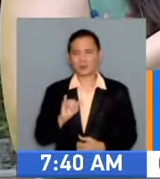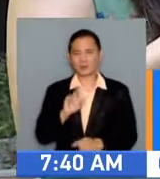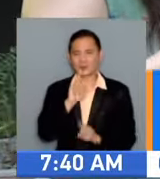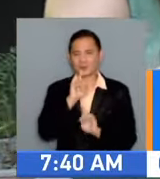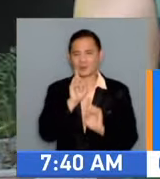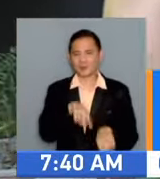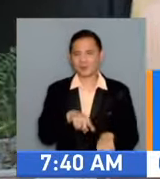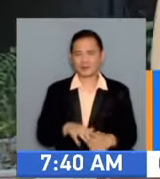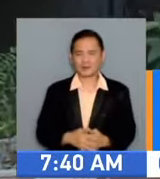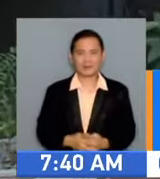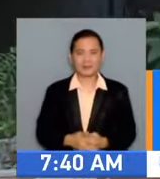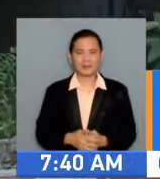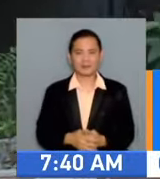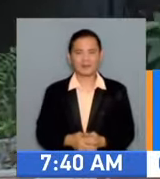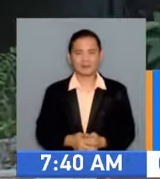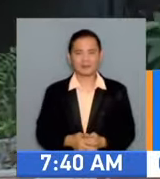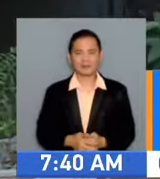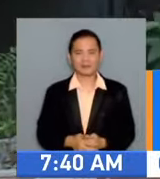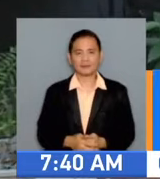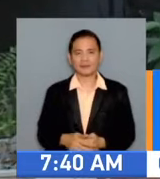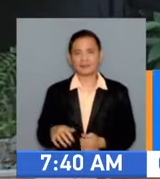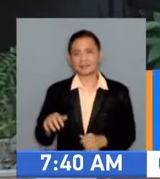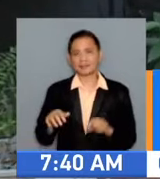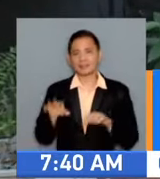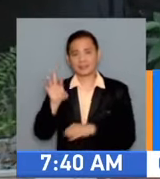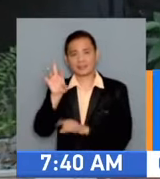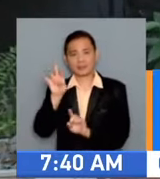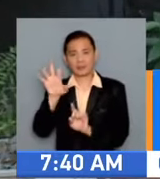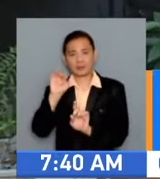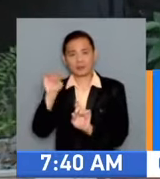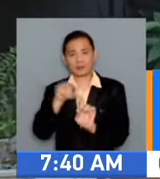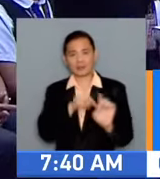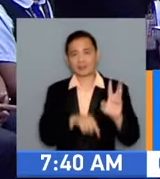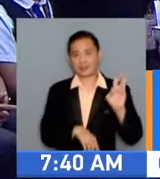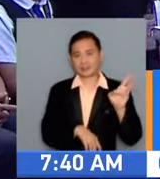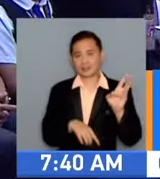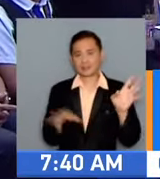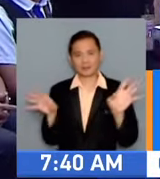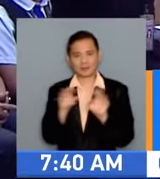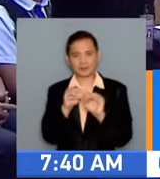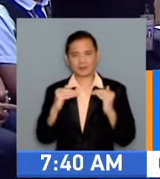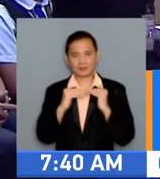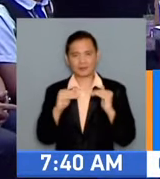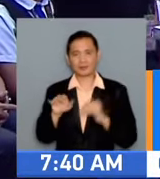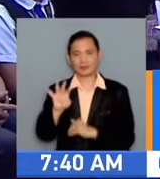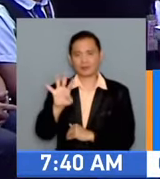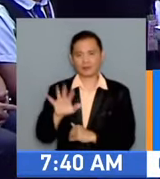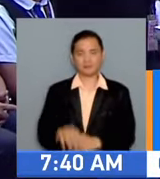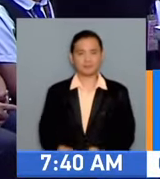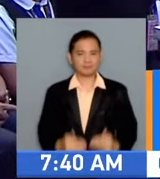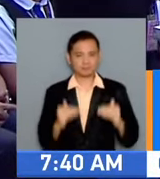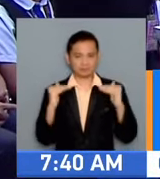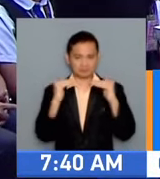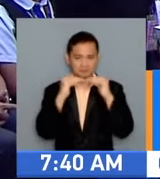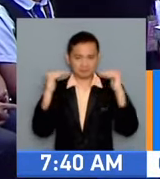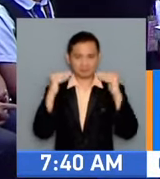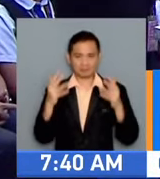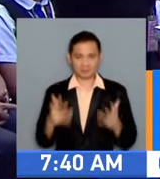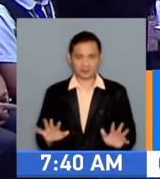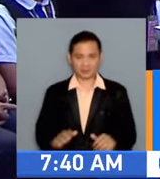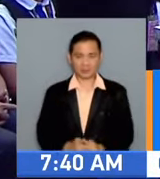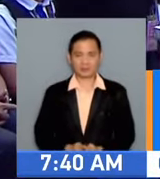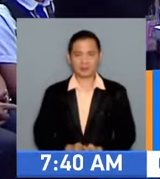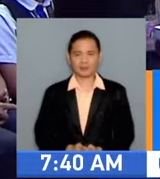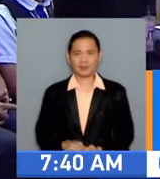75% of, yes, 60 is 45. Indeed. Okay, last question for the easy round. Pantay sila ngayon, kaya eto na. Ano ang pangalan ng